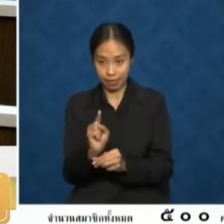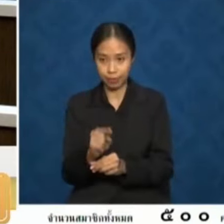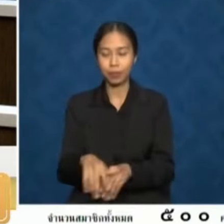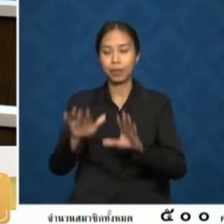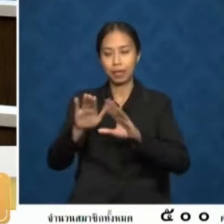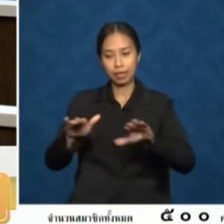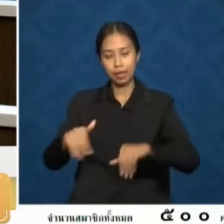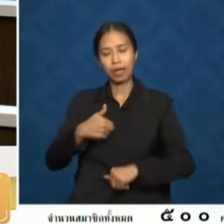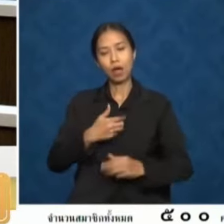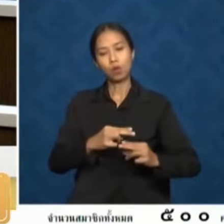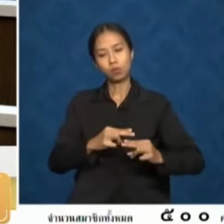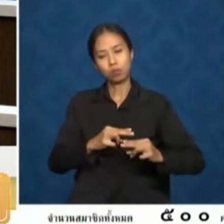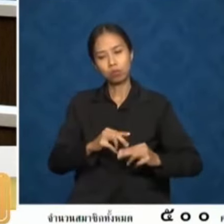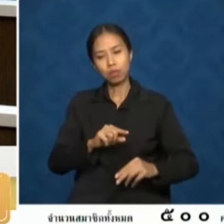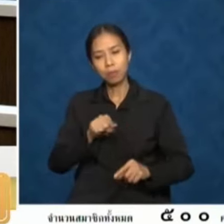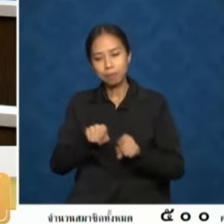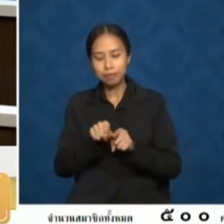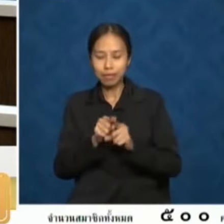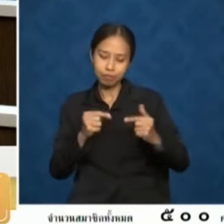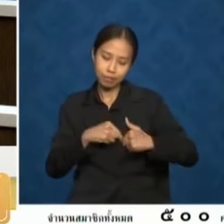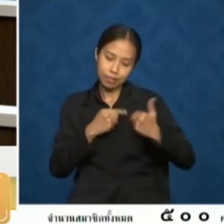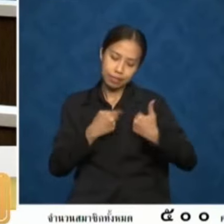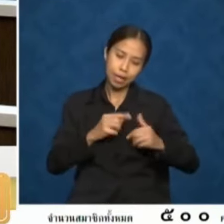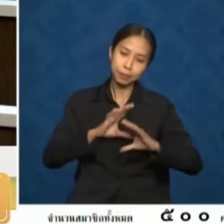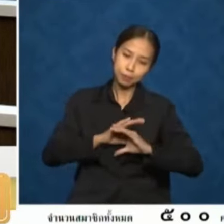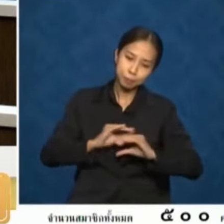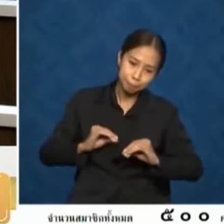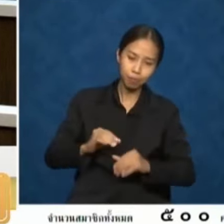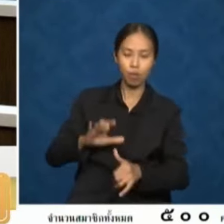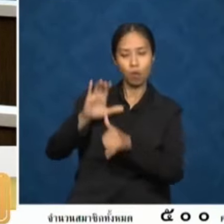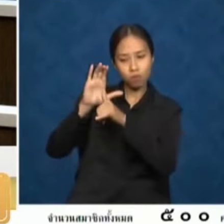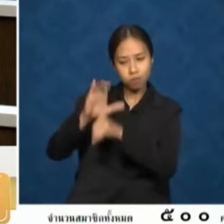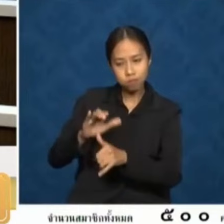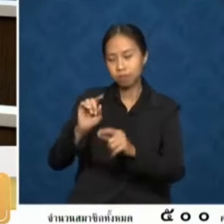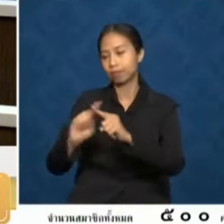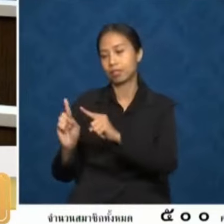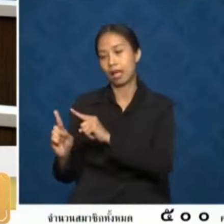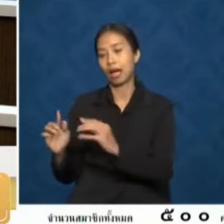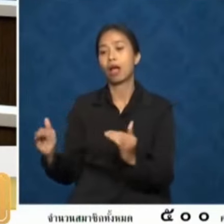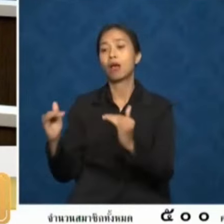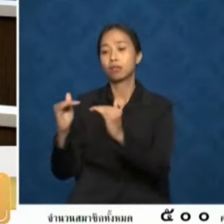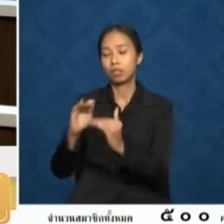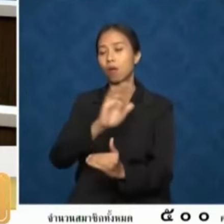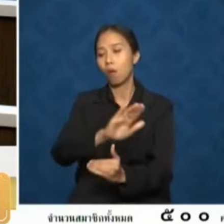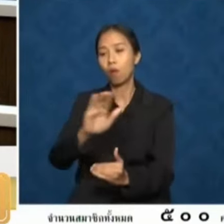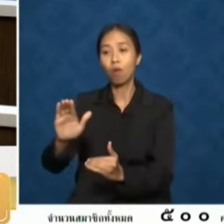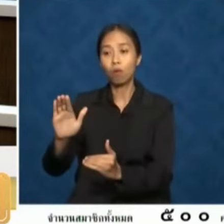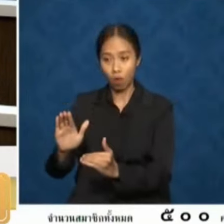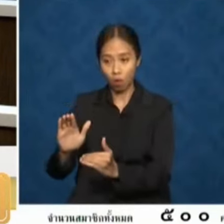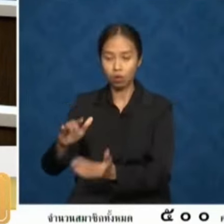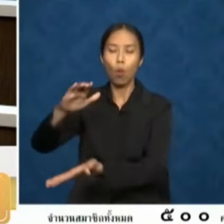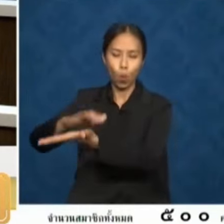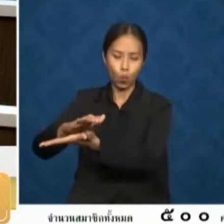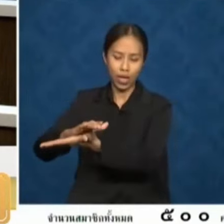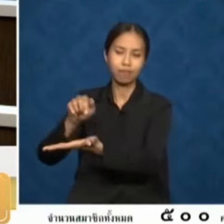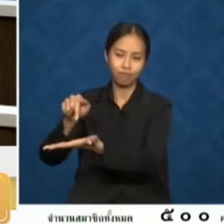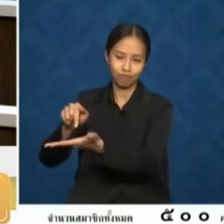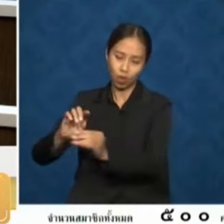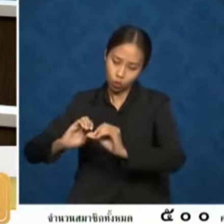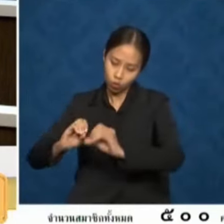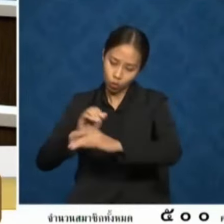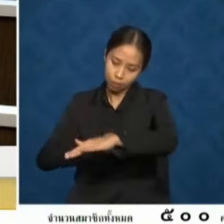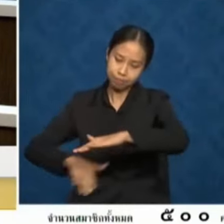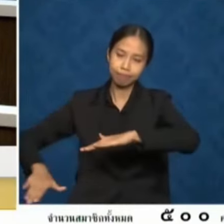ได้ปลอดภัยจากร่างกายและจิตใจการบูลลี่การกระทบสิทธิต่างๆเหล่านี้จึงเป็นพื้นฐานสำคัญที่จะสร้